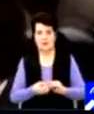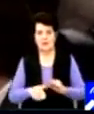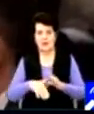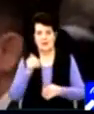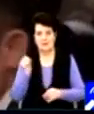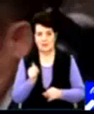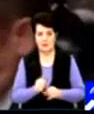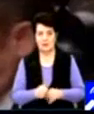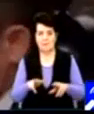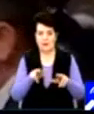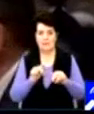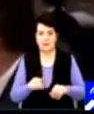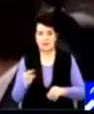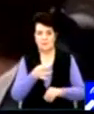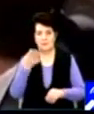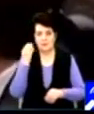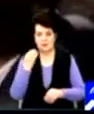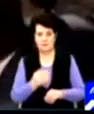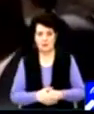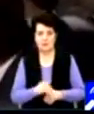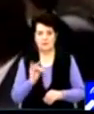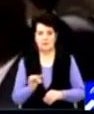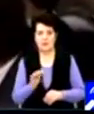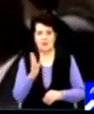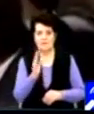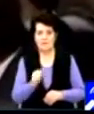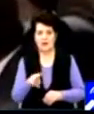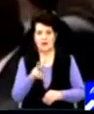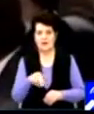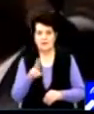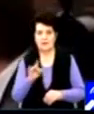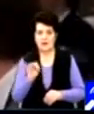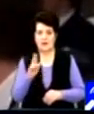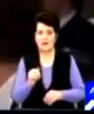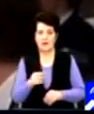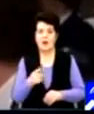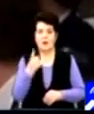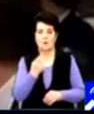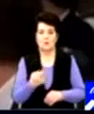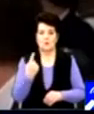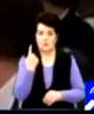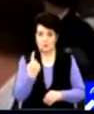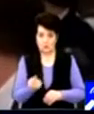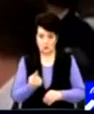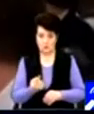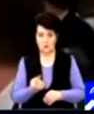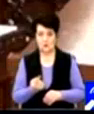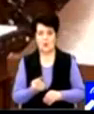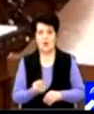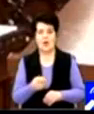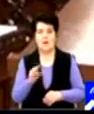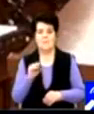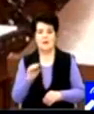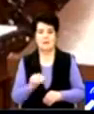alegerilor Parlamentului Republicii Moldova și validarea celor 101 mandate conform sistemului electoral